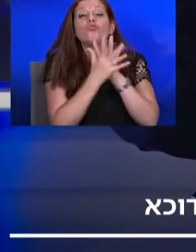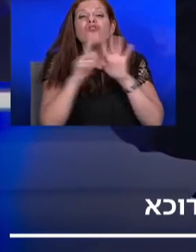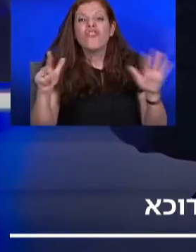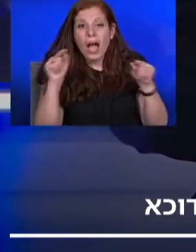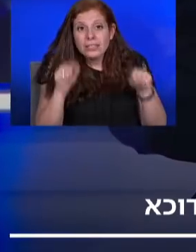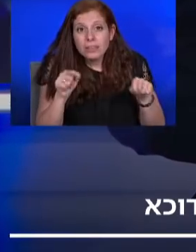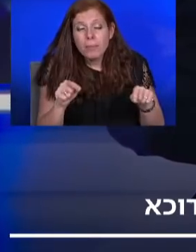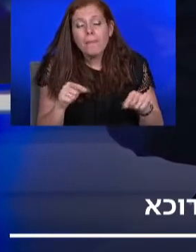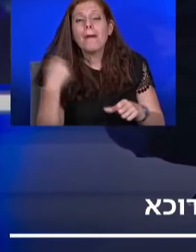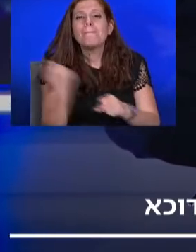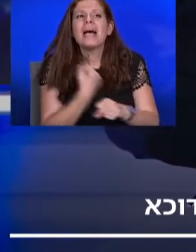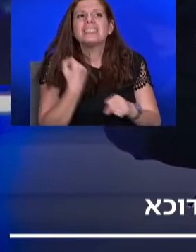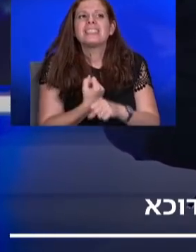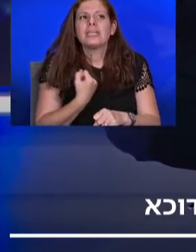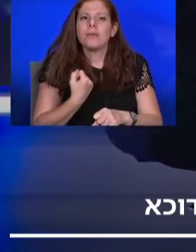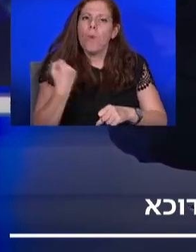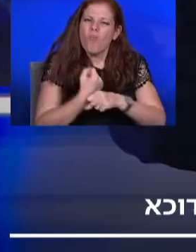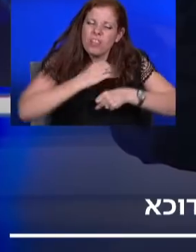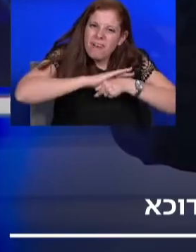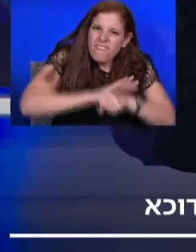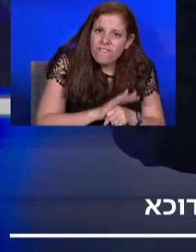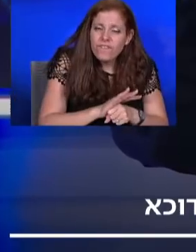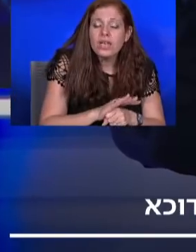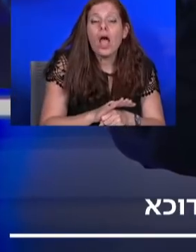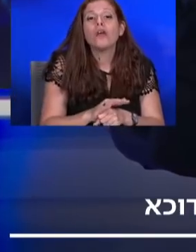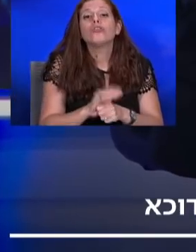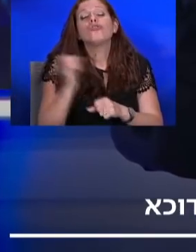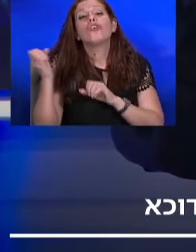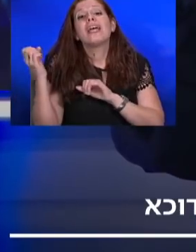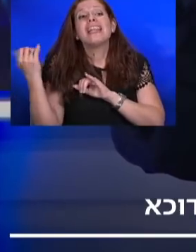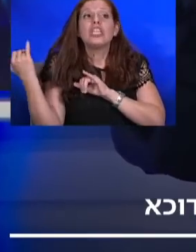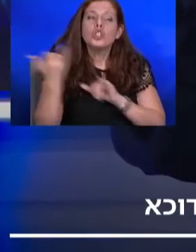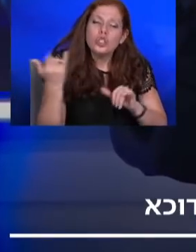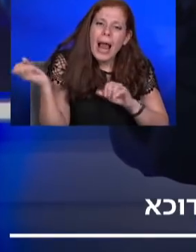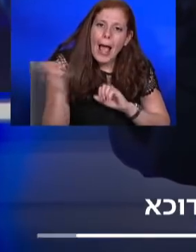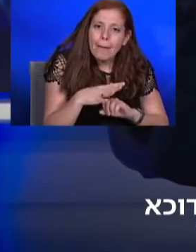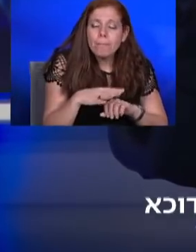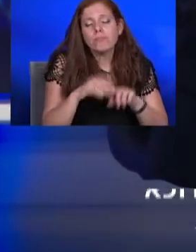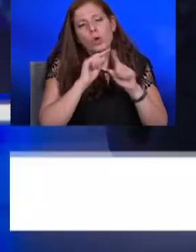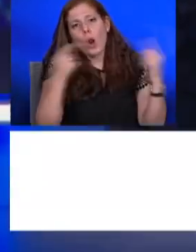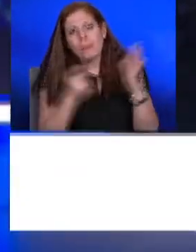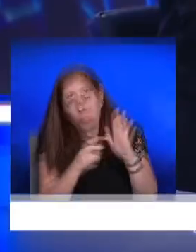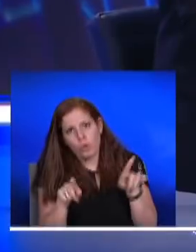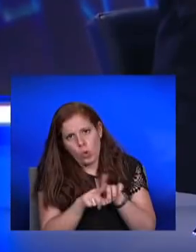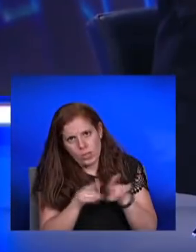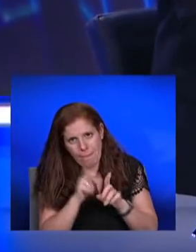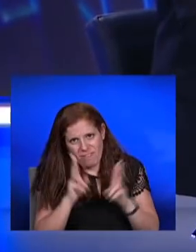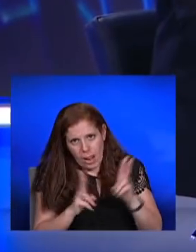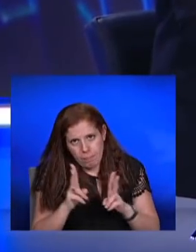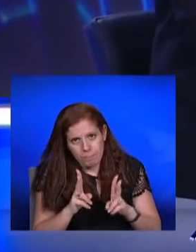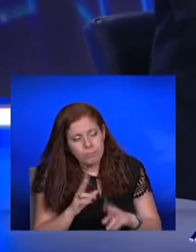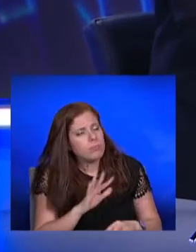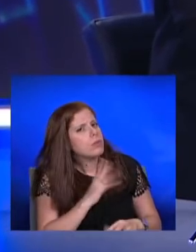עובדי כפייה, אויגורים, שנשלחים מסיבות כאלה ואחרות לאותם מפעלים. מה למשל יכול לקרות